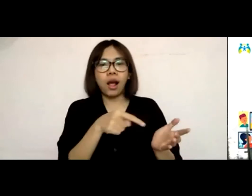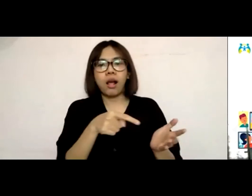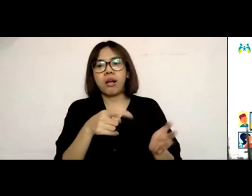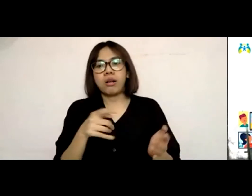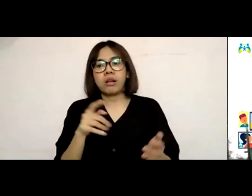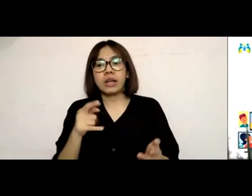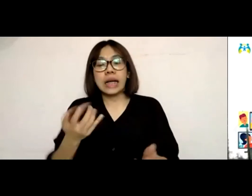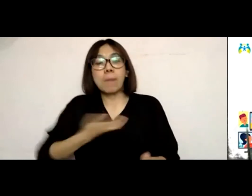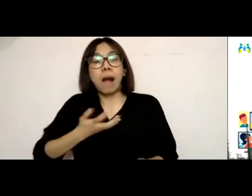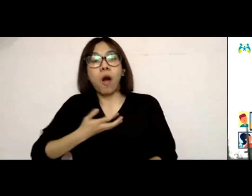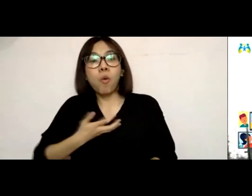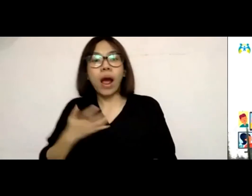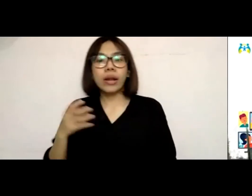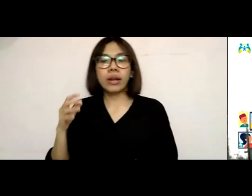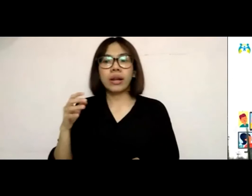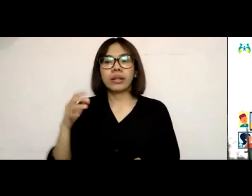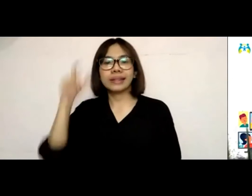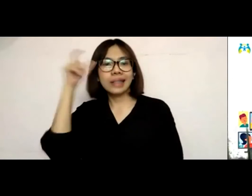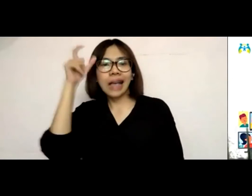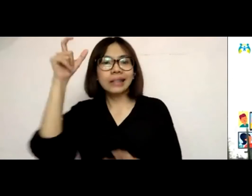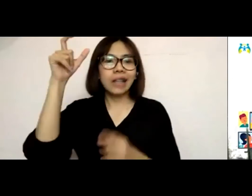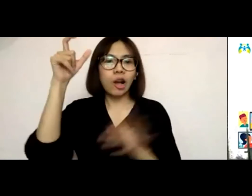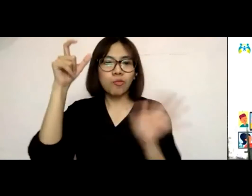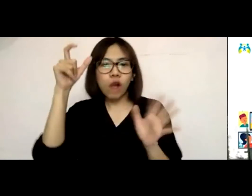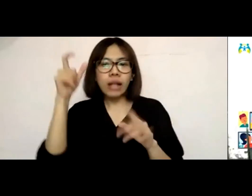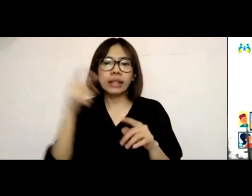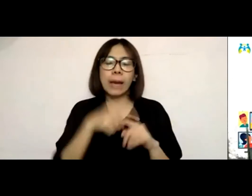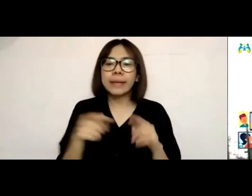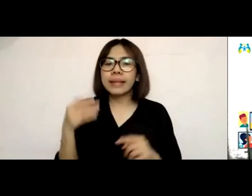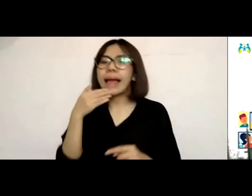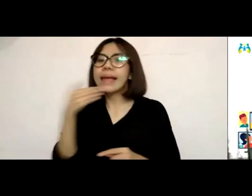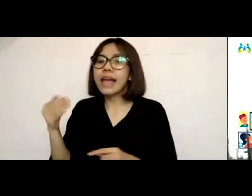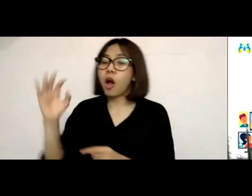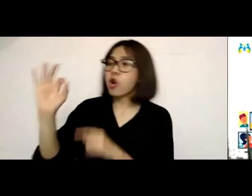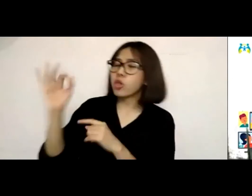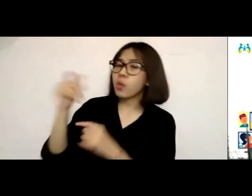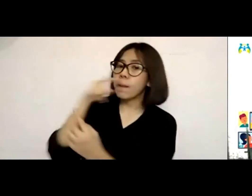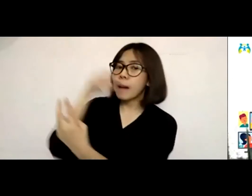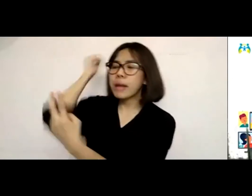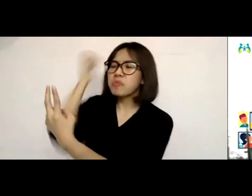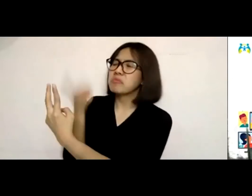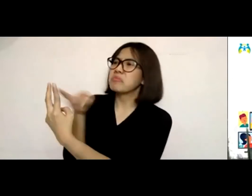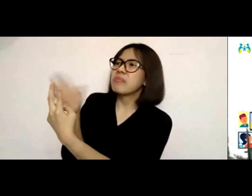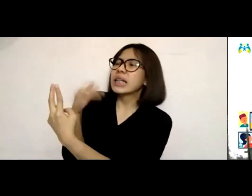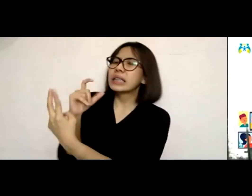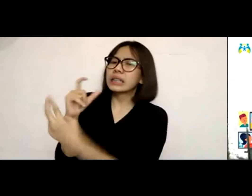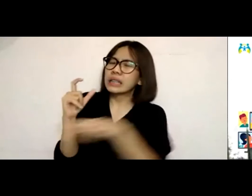keinginan cita-citanya dulu ya, tapi kendala pertama yang dihadapi oleh orang tua tersebut terhadap